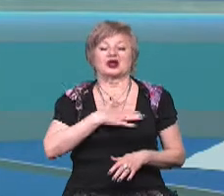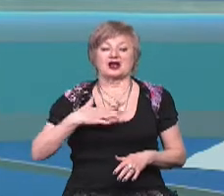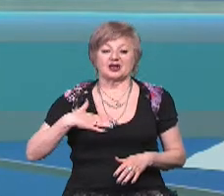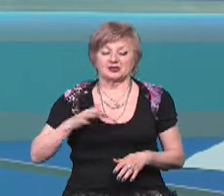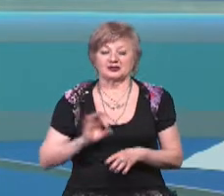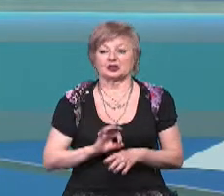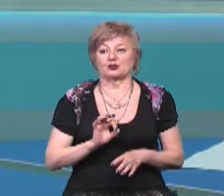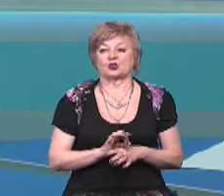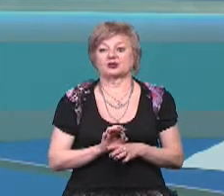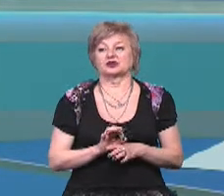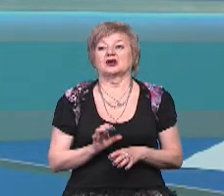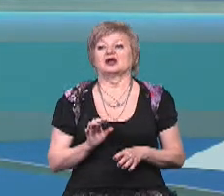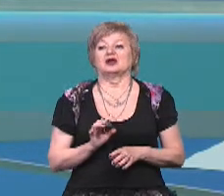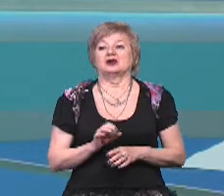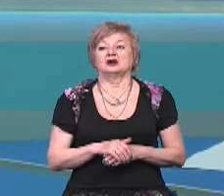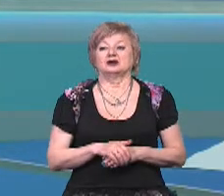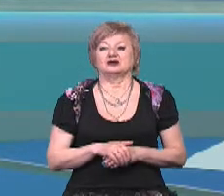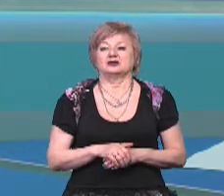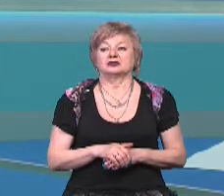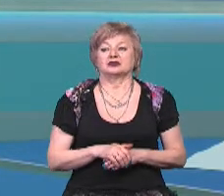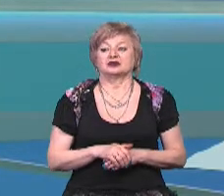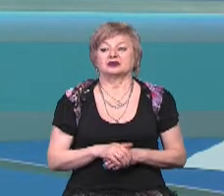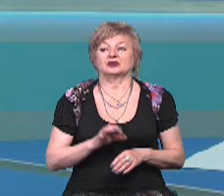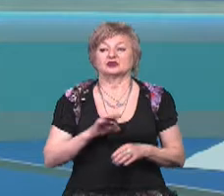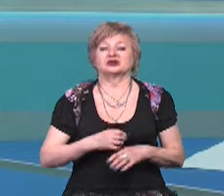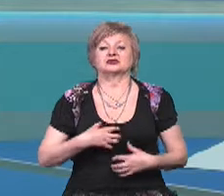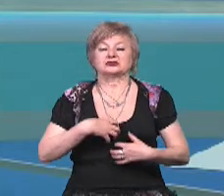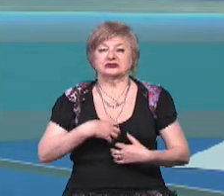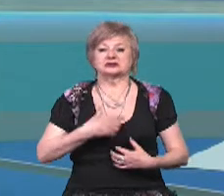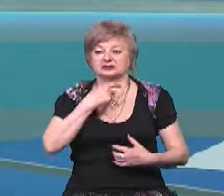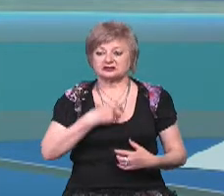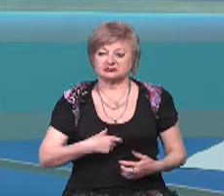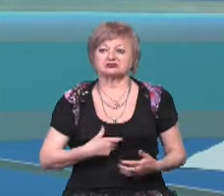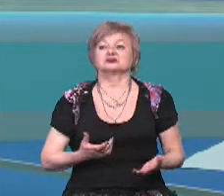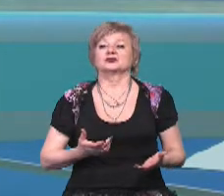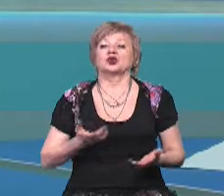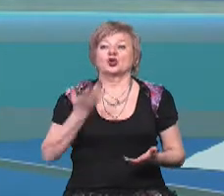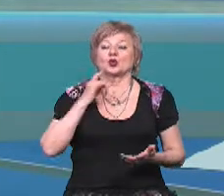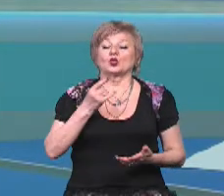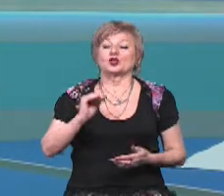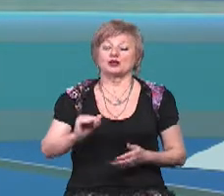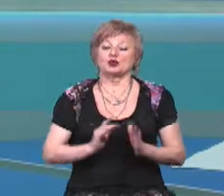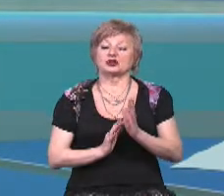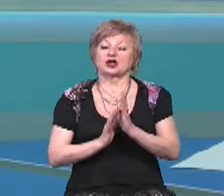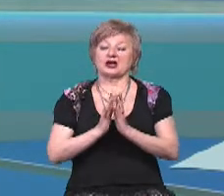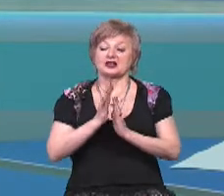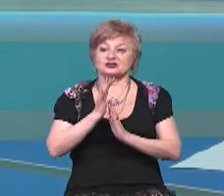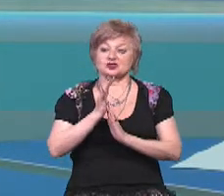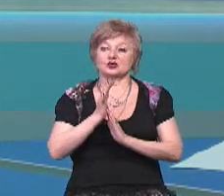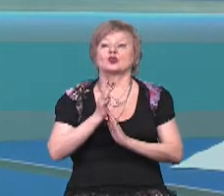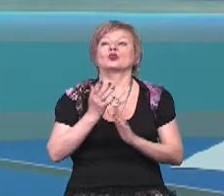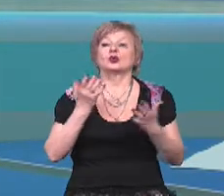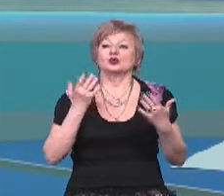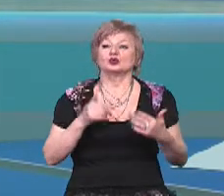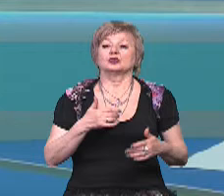захворювання, захворювання респіраторного тракту. Потім, коли дитина дорослішає і у дорослих